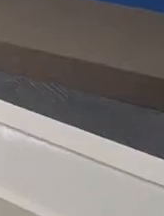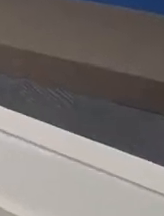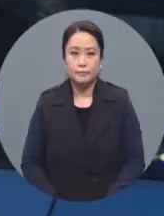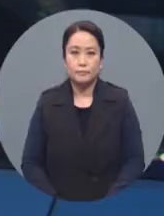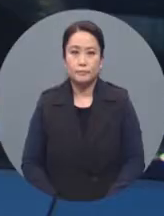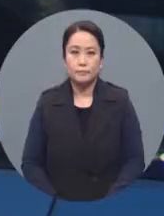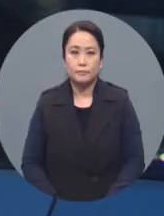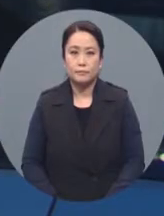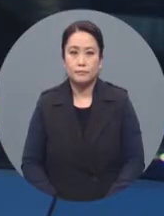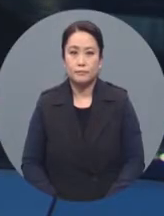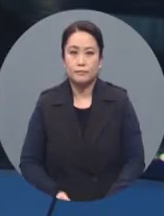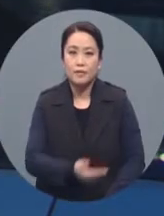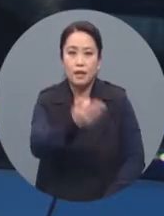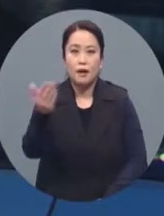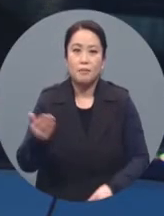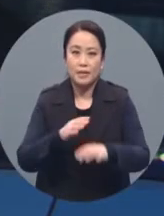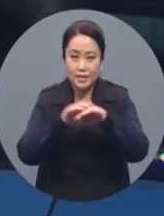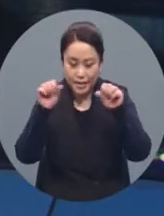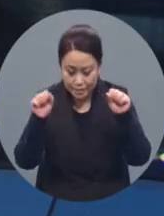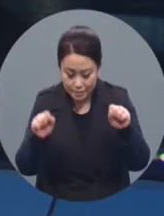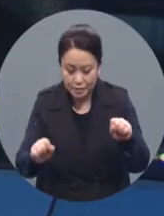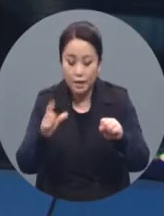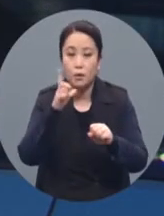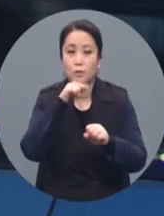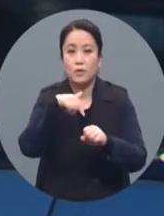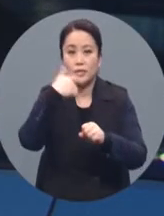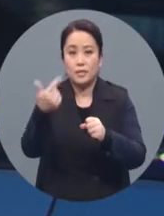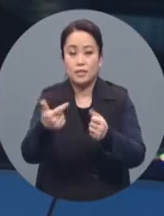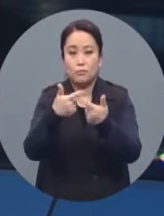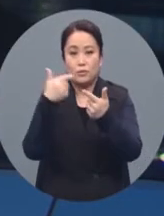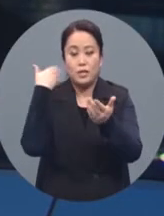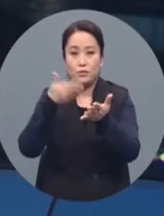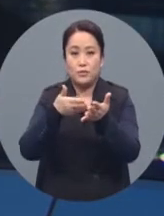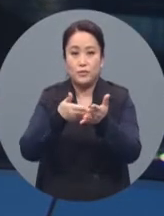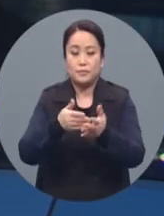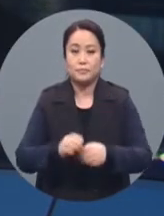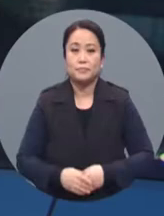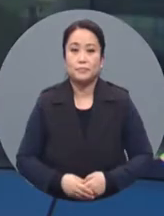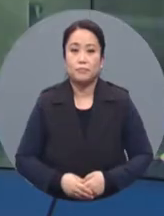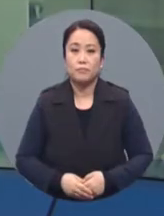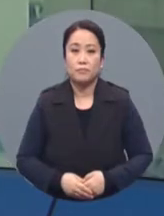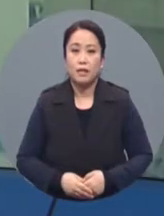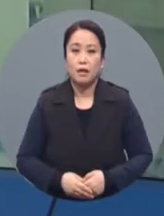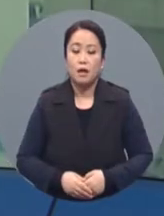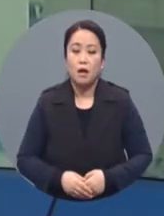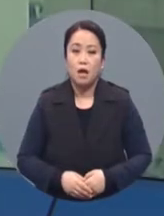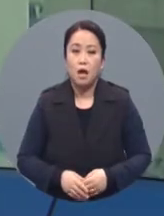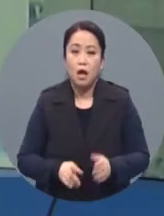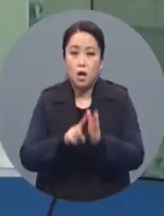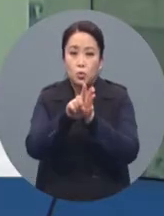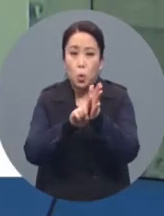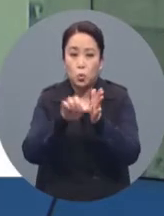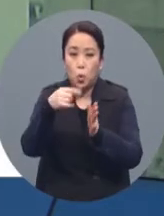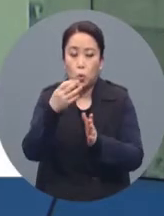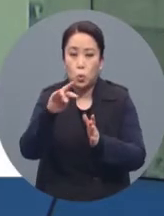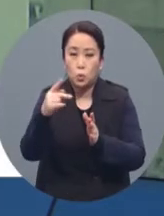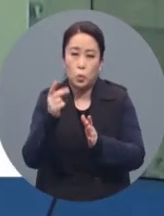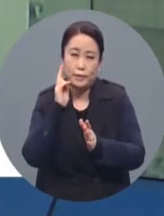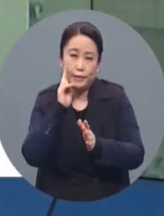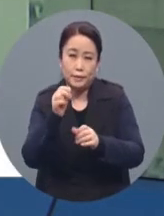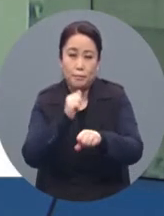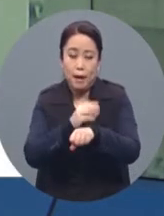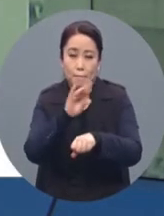으 여러분 안녕하십니까 월요일 저녁 두산이 있습니다 고농도 방사성 폐기물 인사 0